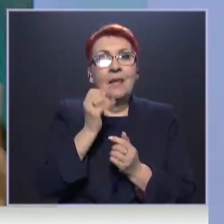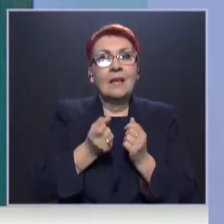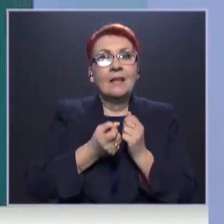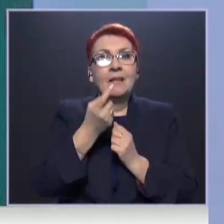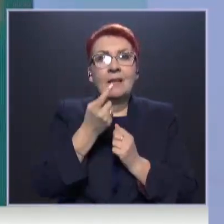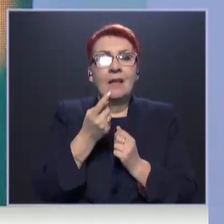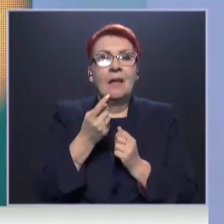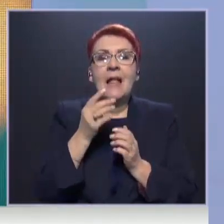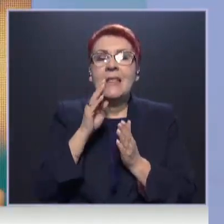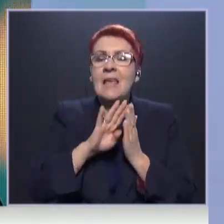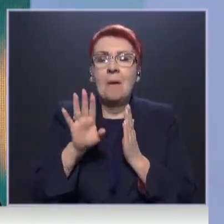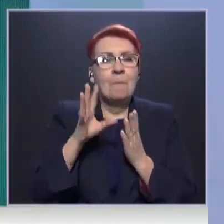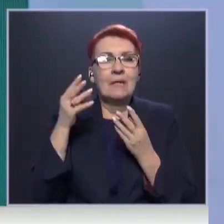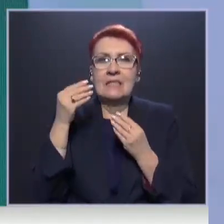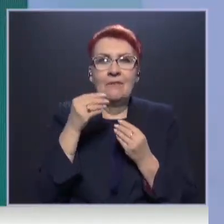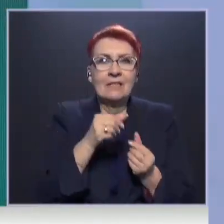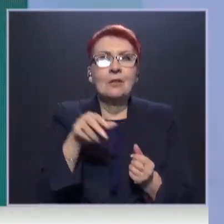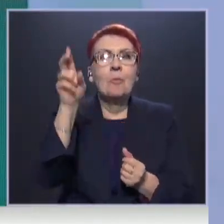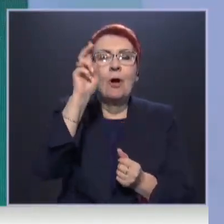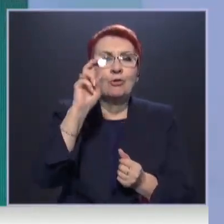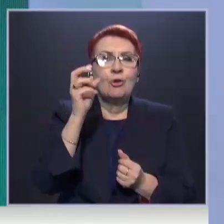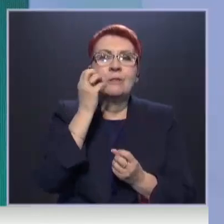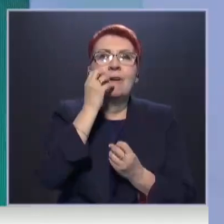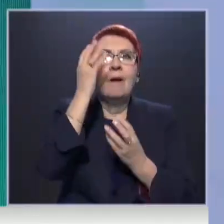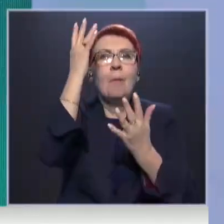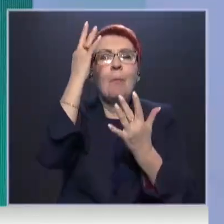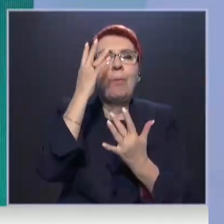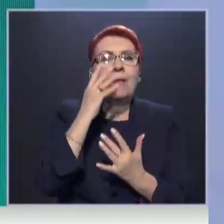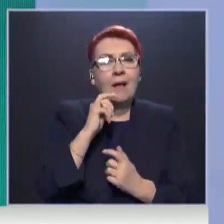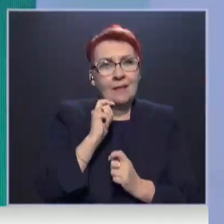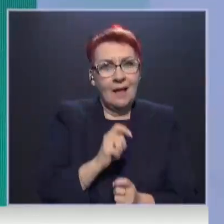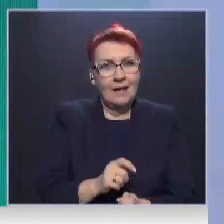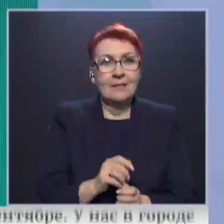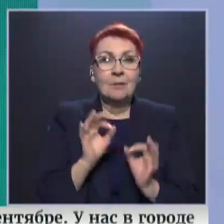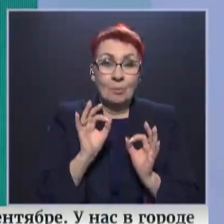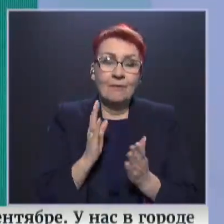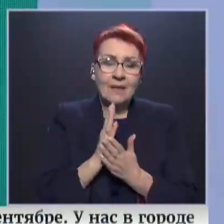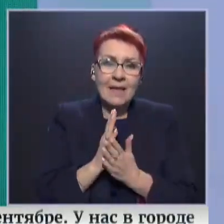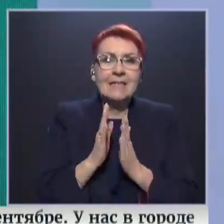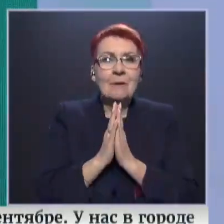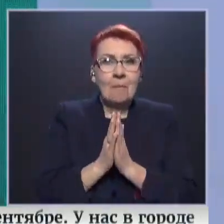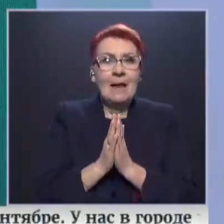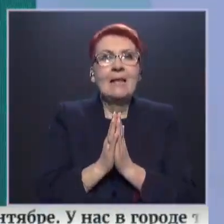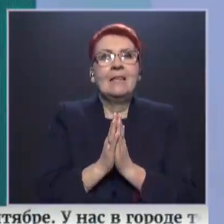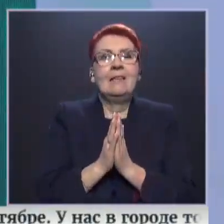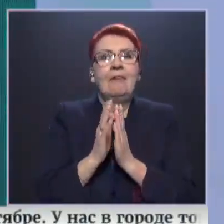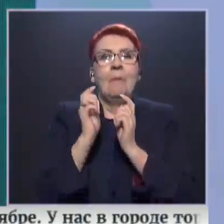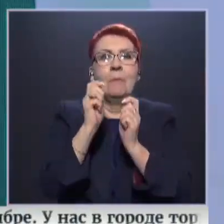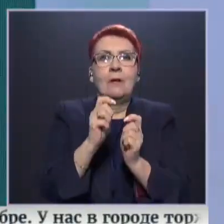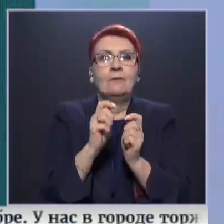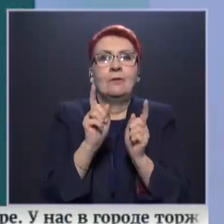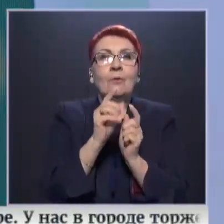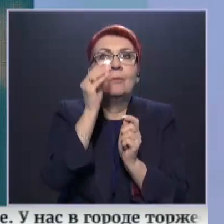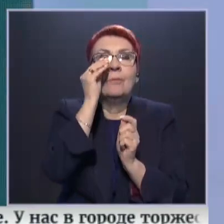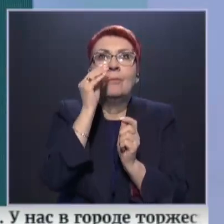без воздействия божественной благодати. Вы правы, есть молитвы, принесенные как будто с